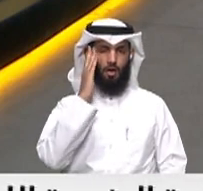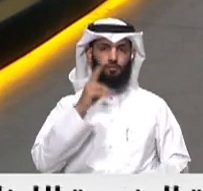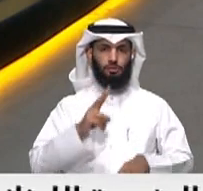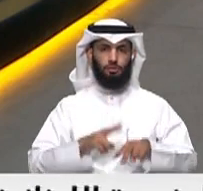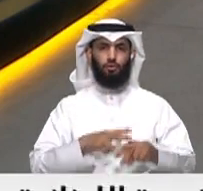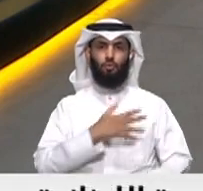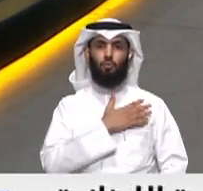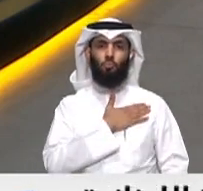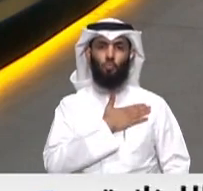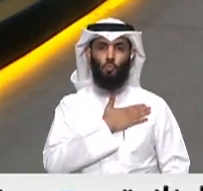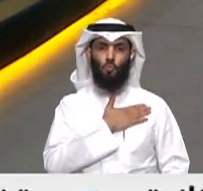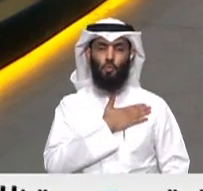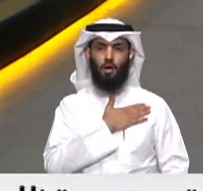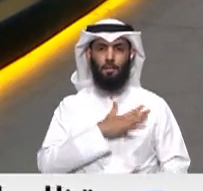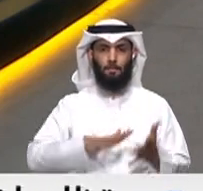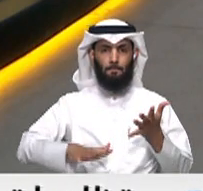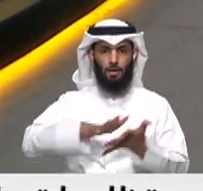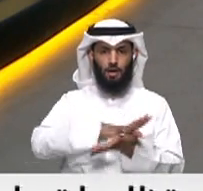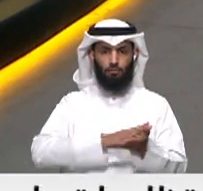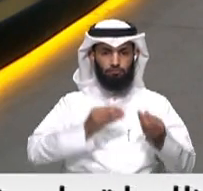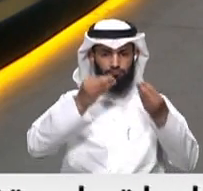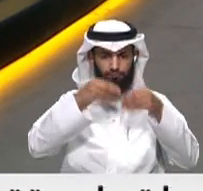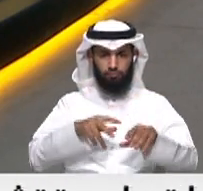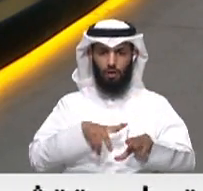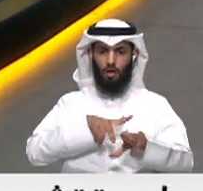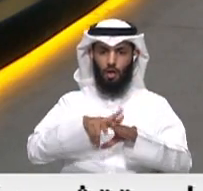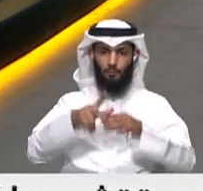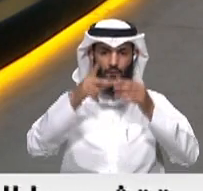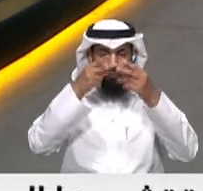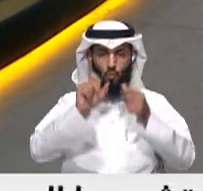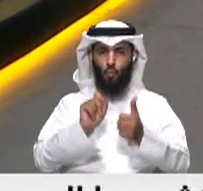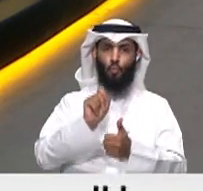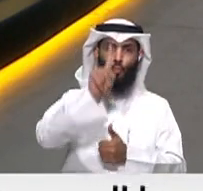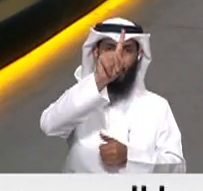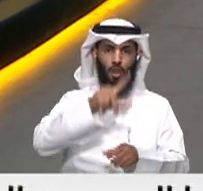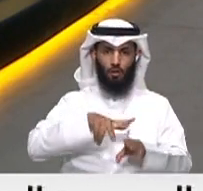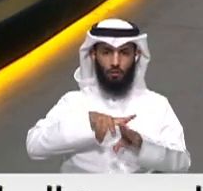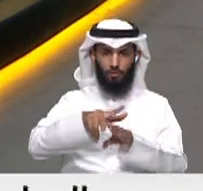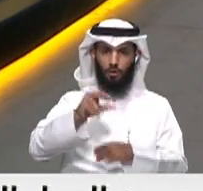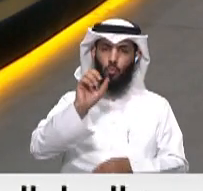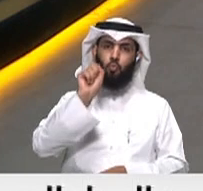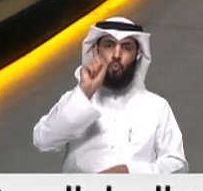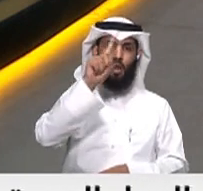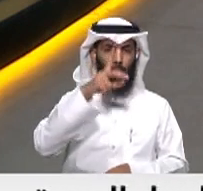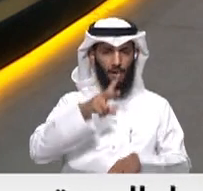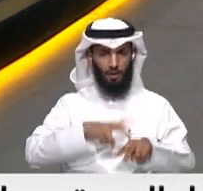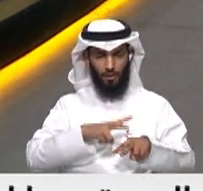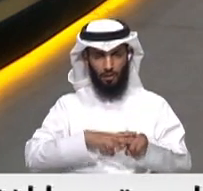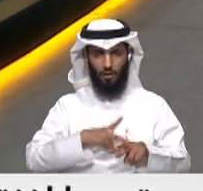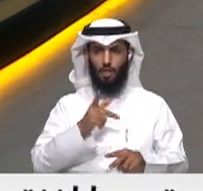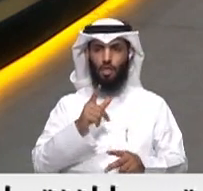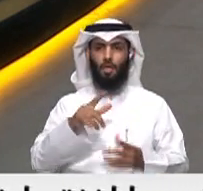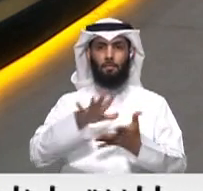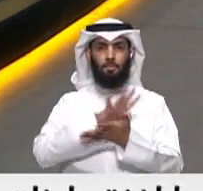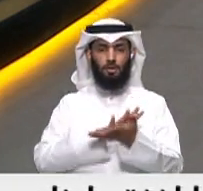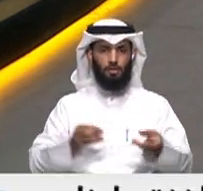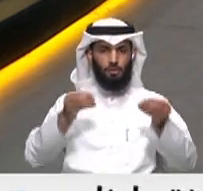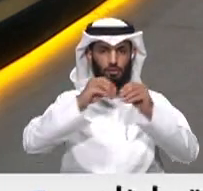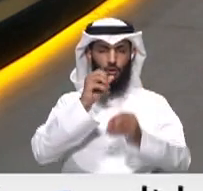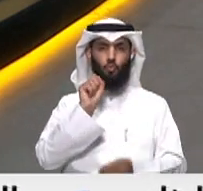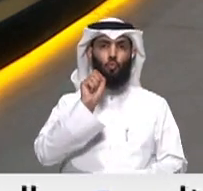كانت هذه المواجهة، ولكن بالفعل هناك دعوات بأن يكون هناك ضبط للنفس حتى لا